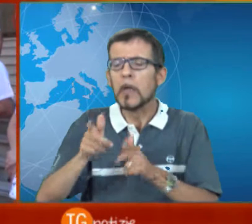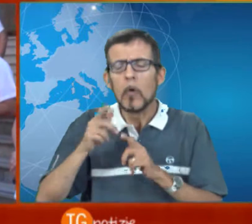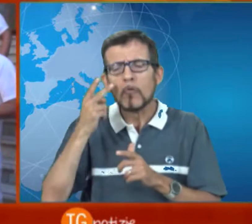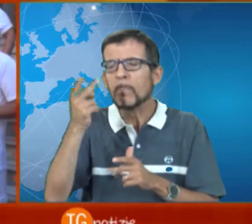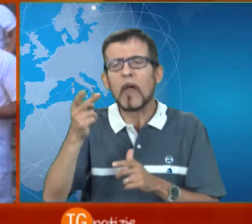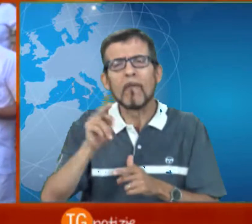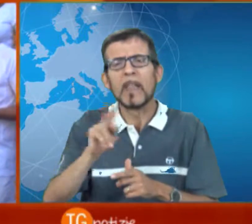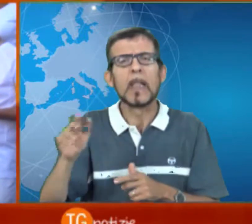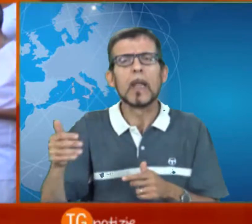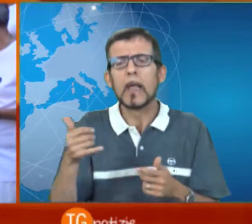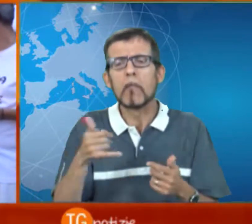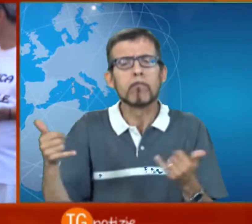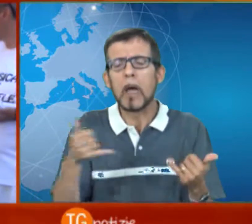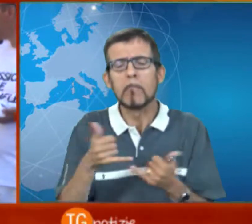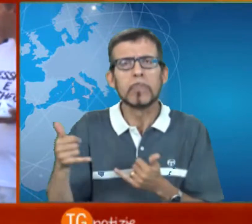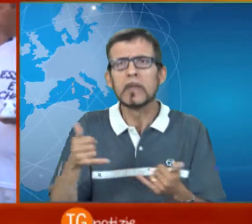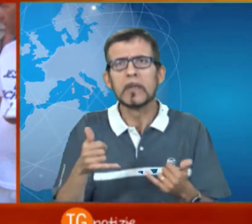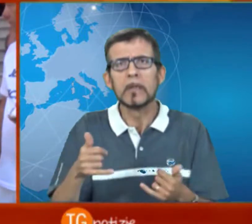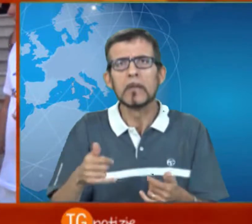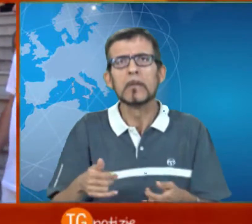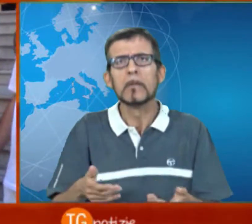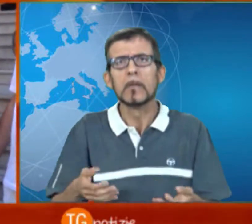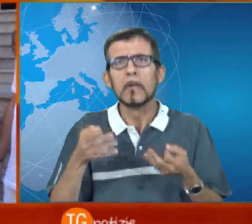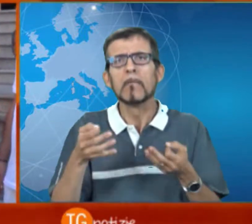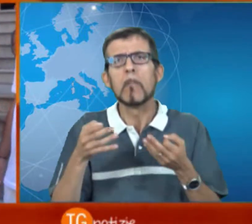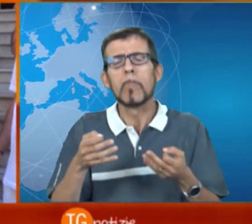bambini. 3 anni. Va bene.